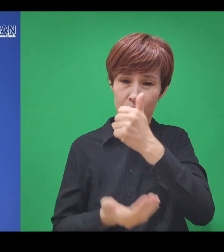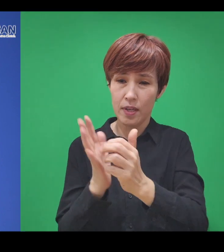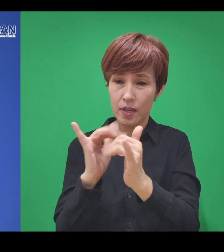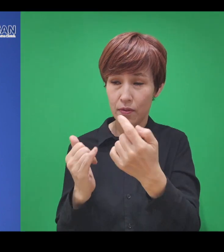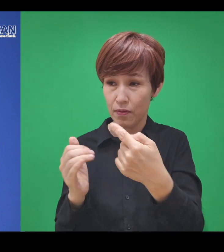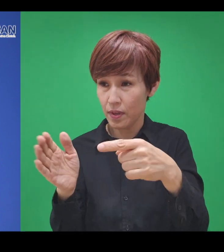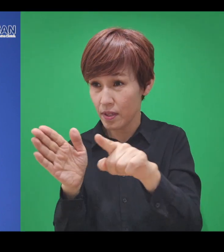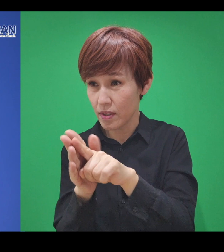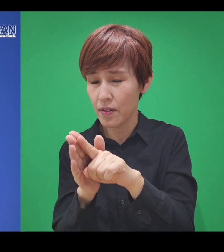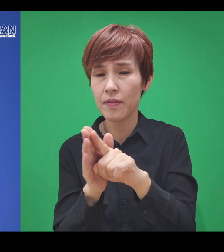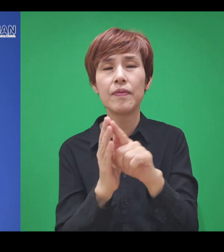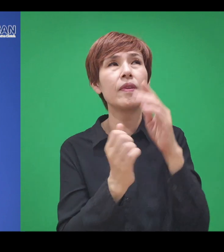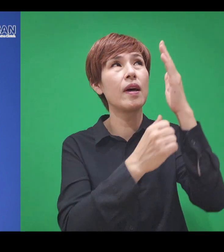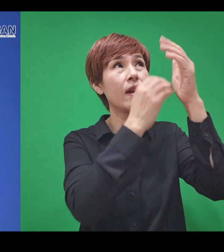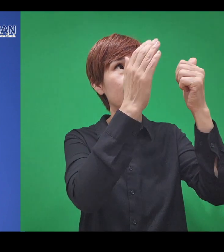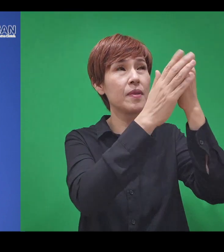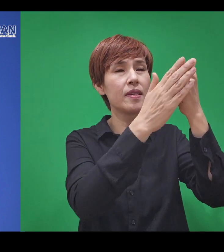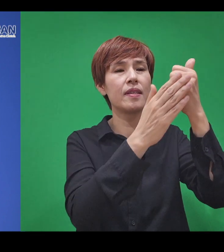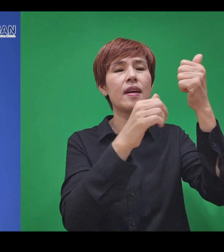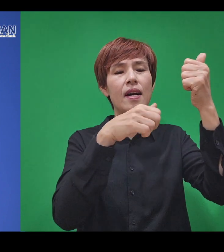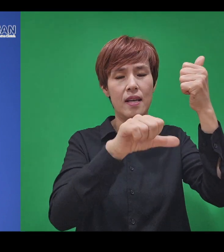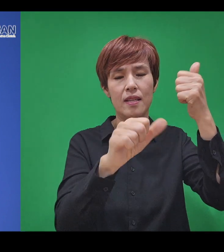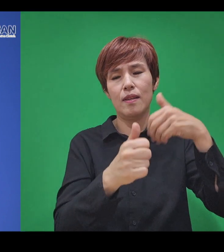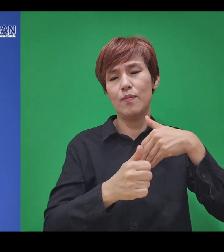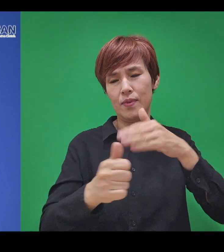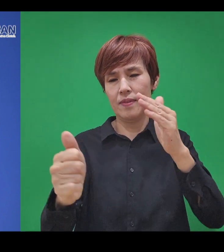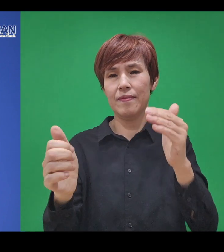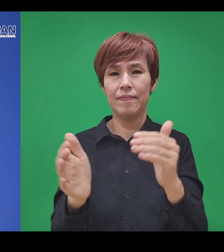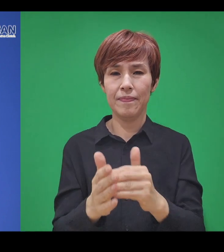하나님의 아들을 이 땅에 보내셨습니다.